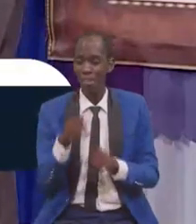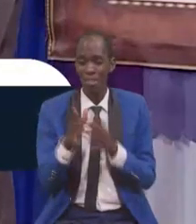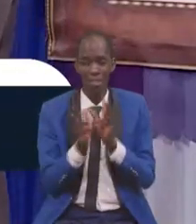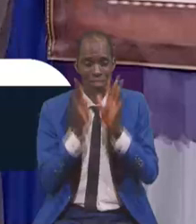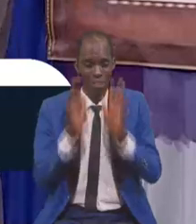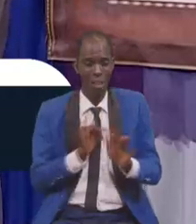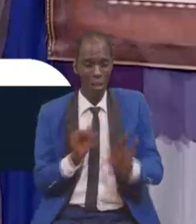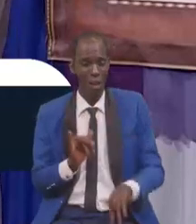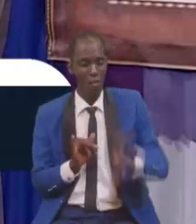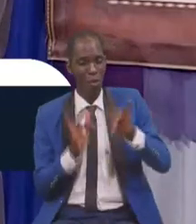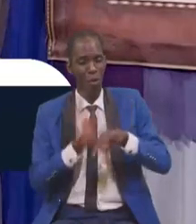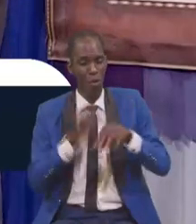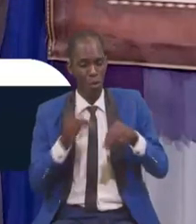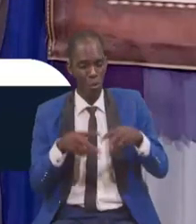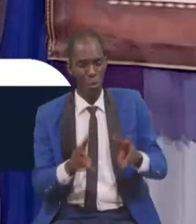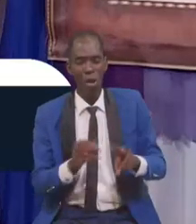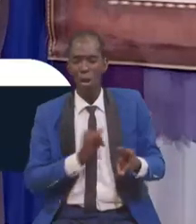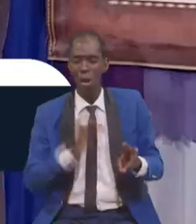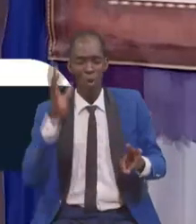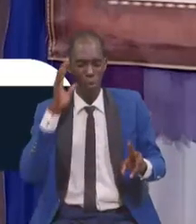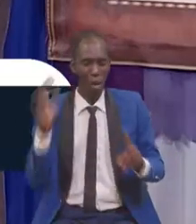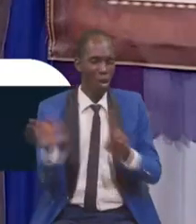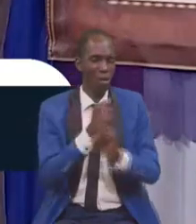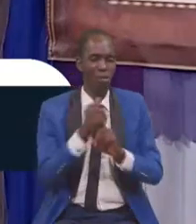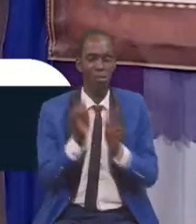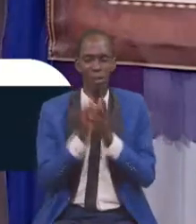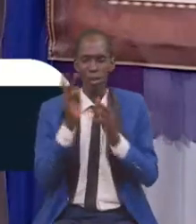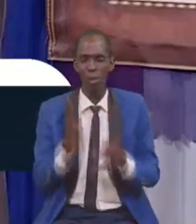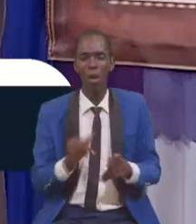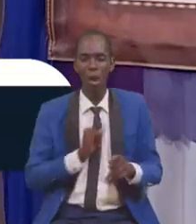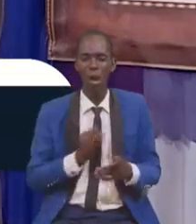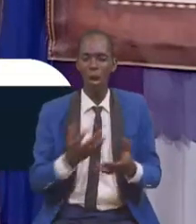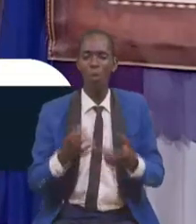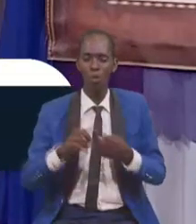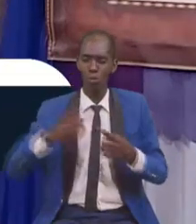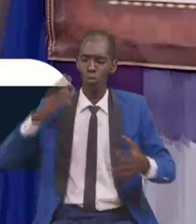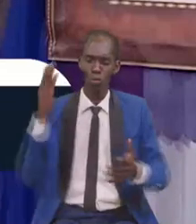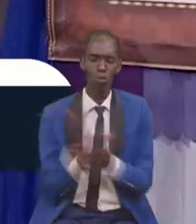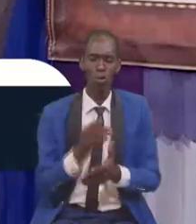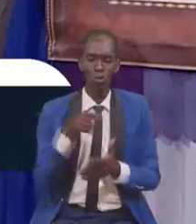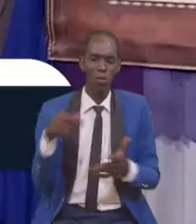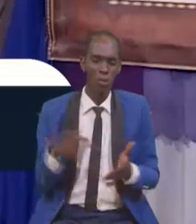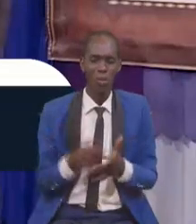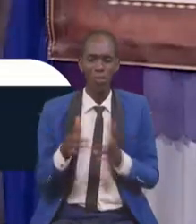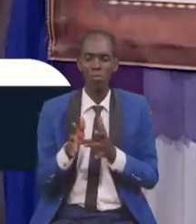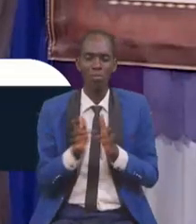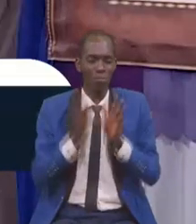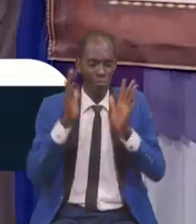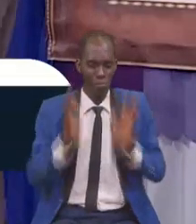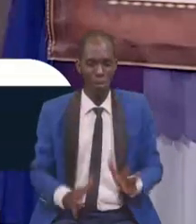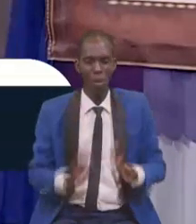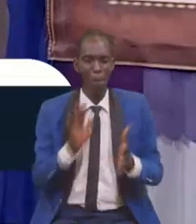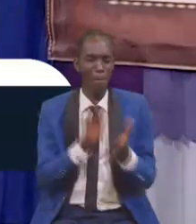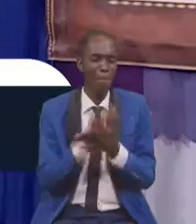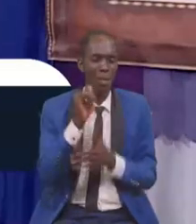Quiconque embrasse ce parti, je vais l'embrasser, je vais l'arrêter, je vais effacer la religion des Nazaréens,